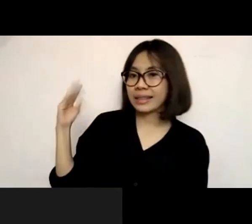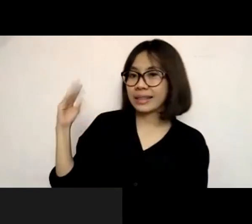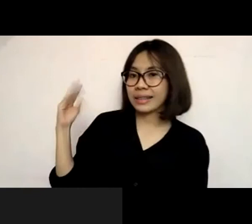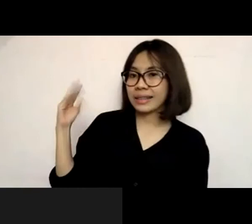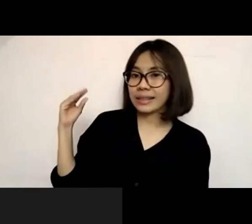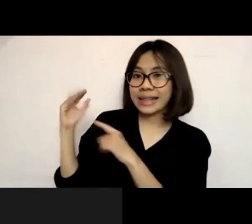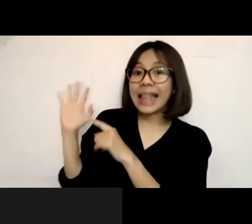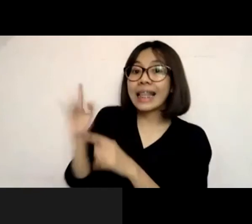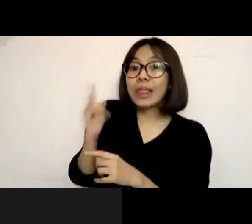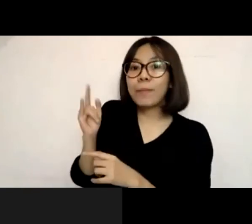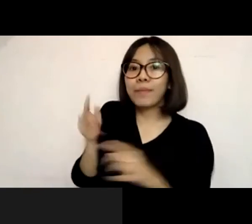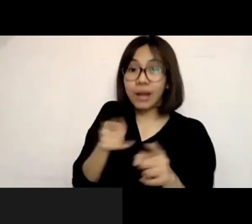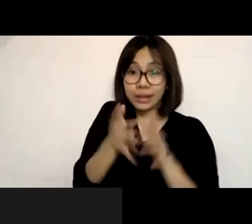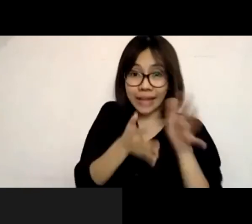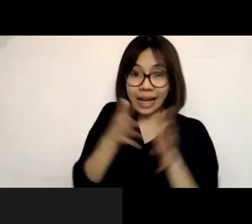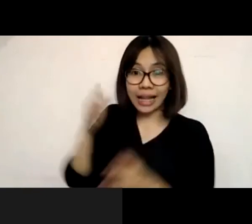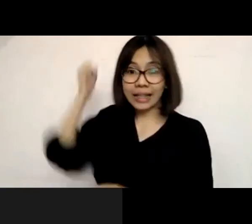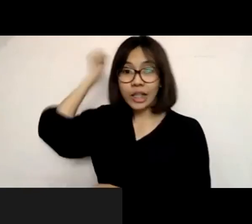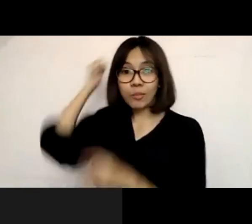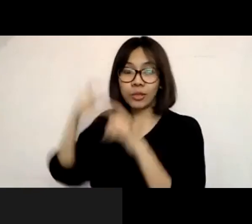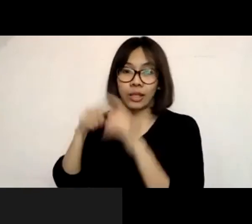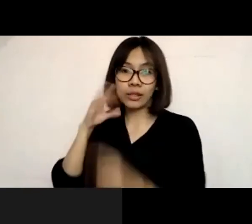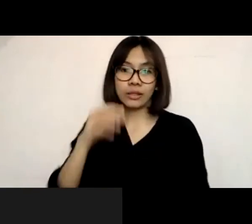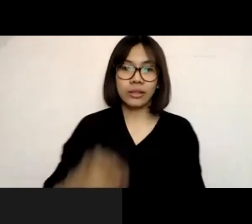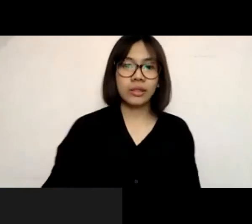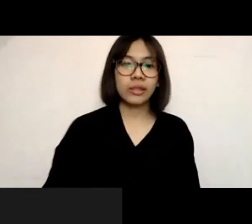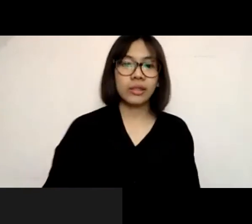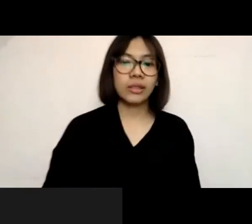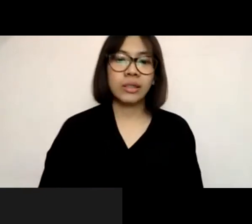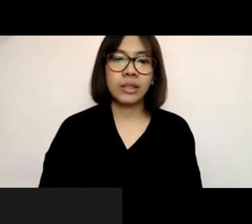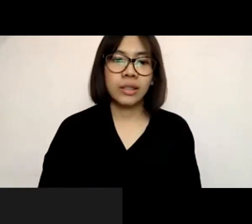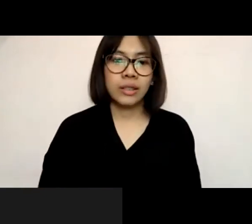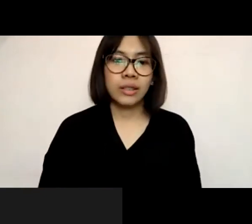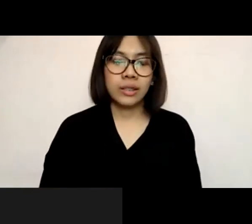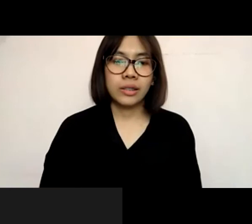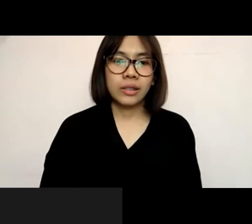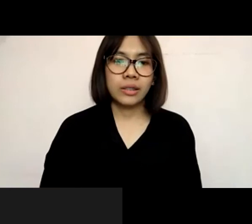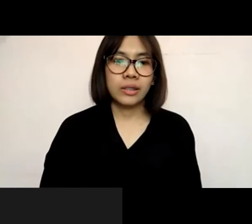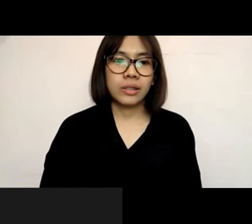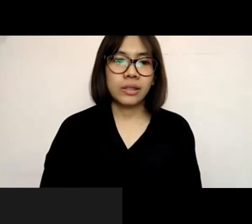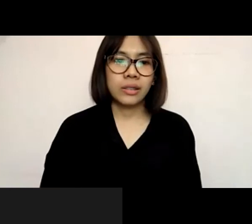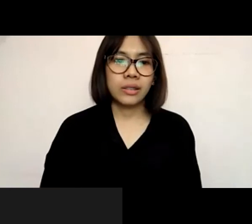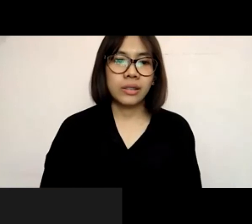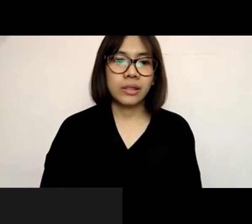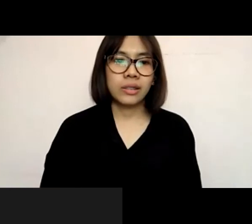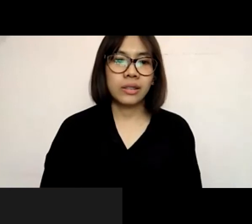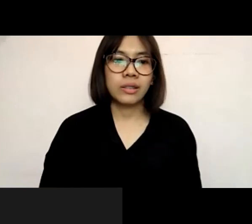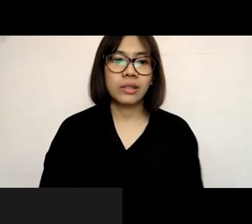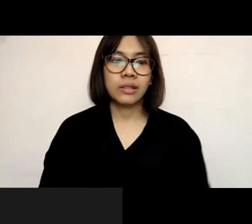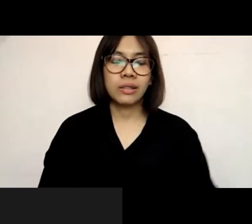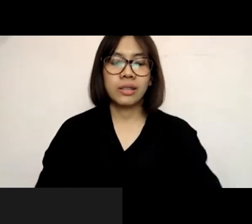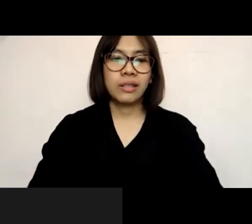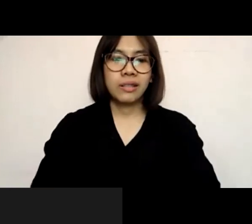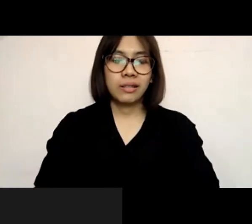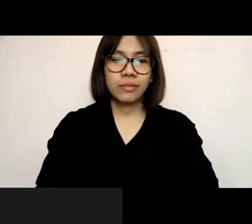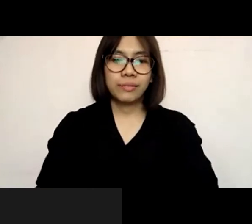Oke, mana Bu Santi? Iya. Ya, Tasya apa? Ini barusan nge-lag itunya internetnya.